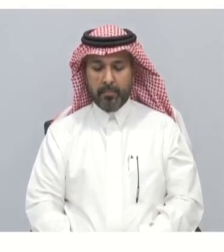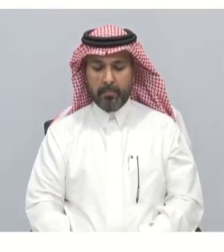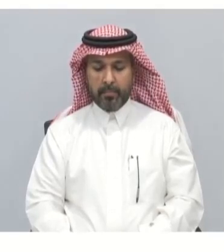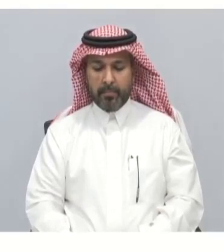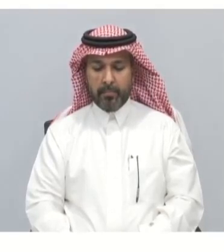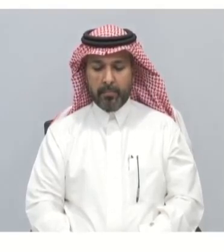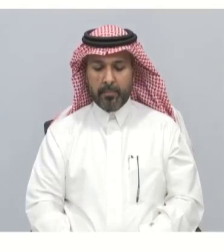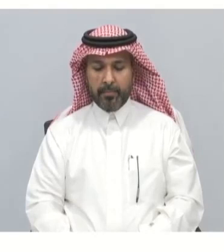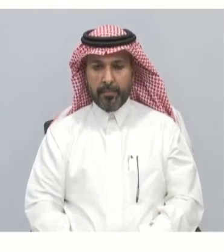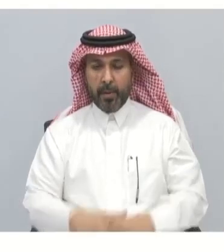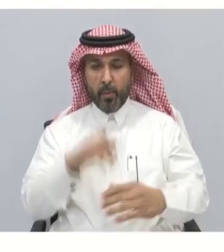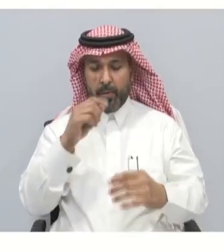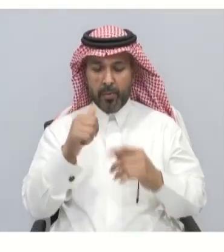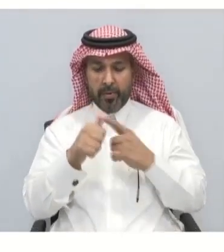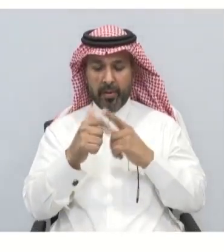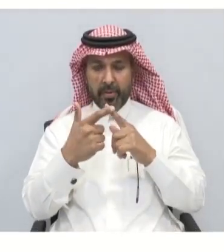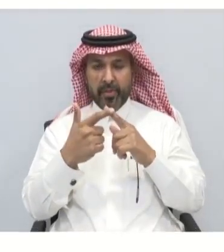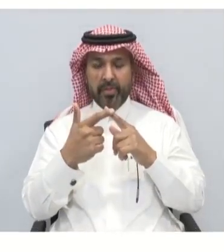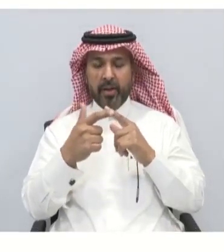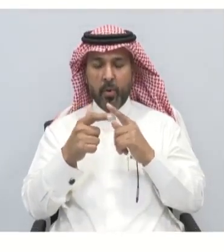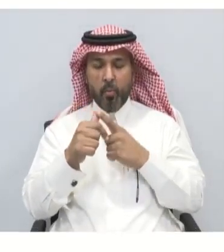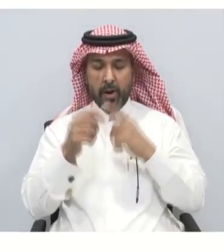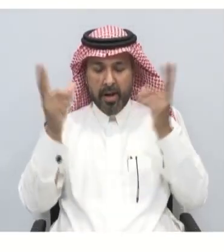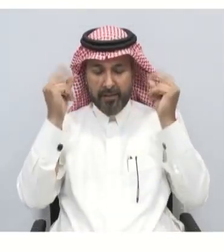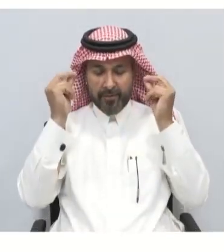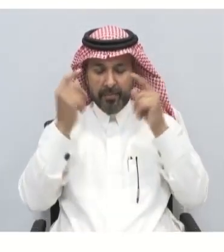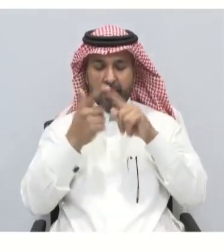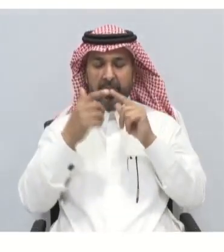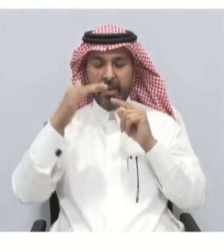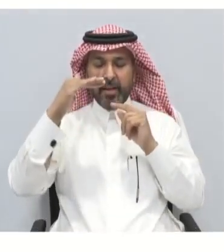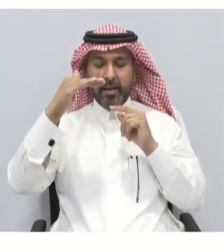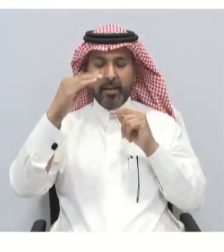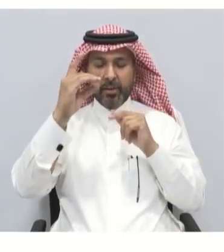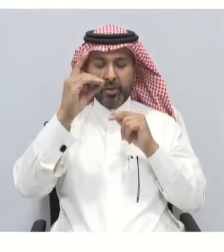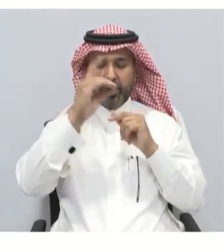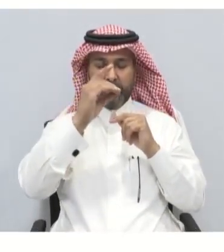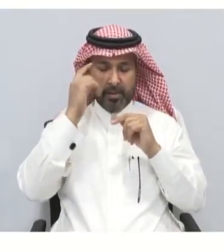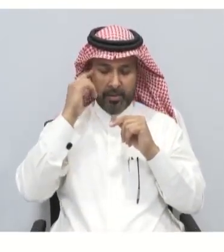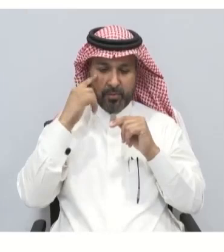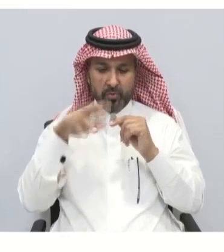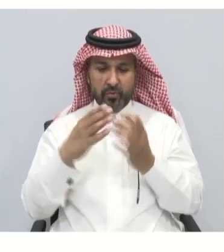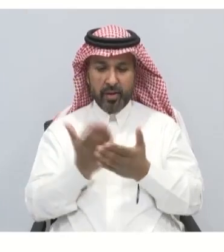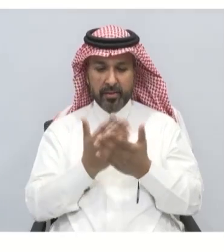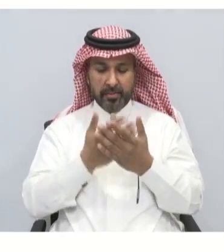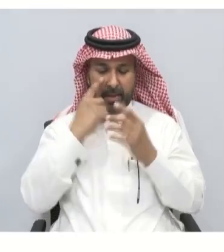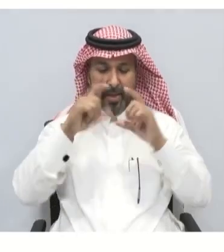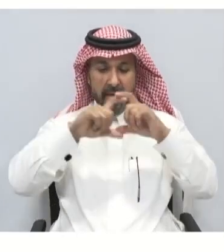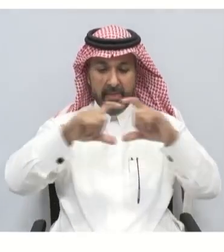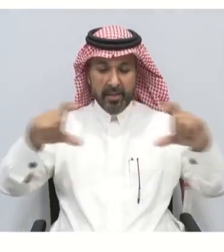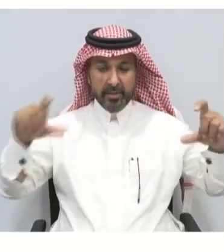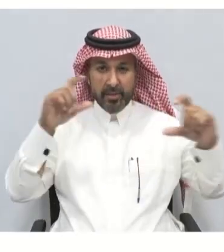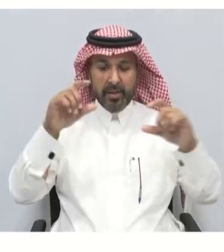لمعرفه ذلك الخطوه الثالثه الحل لاحظوا هنا النموذج هذا الجدار عرضه 18